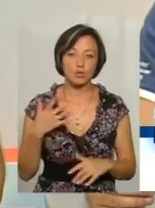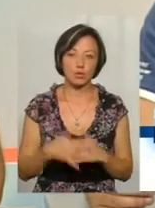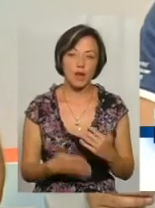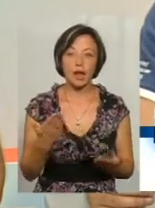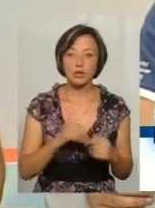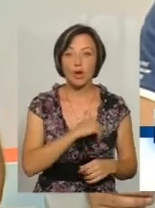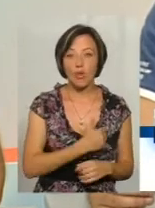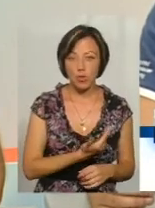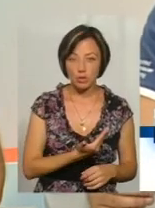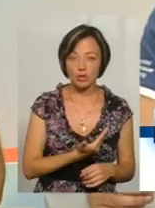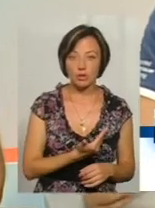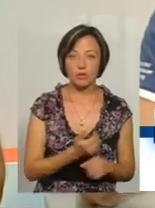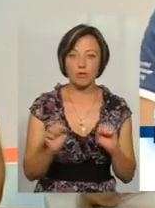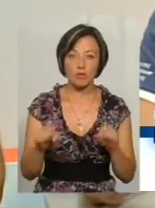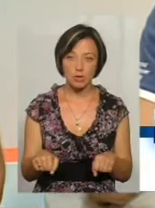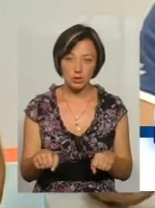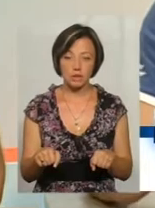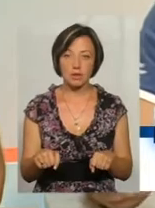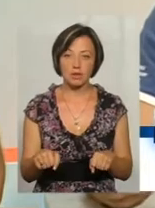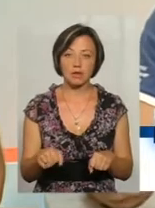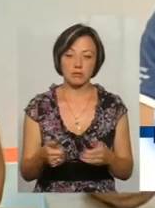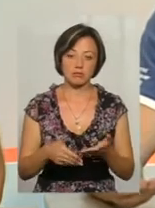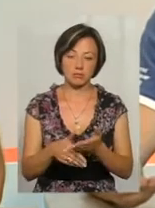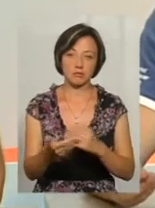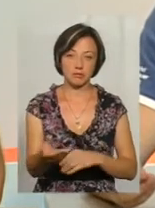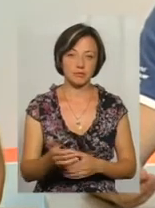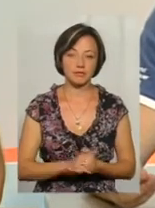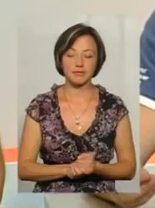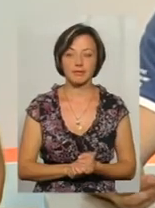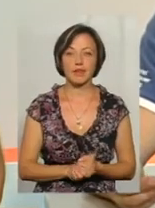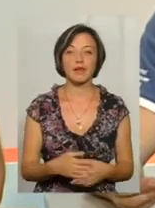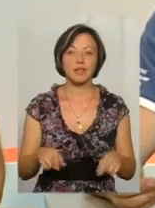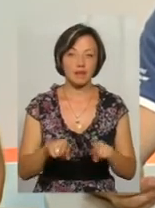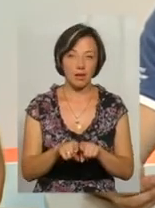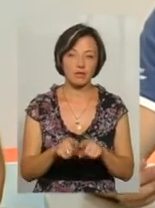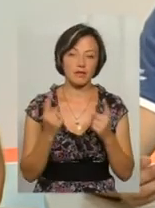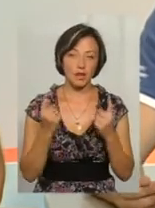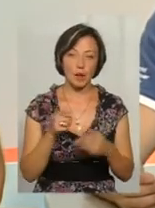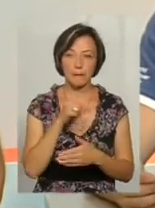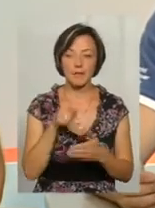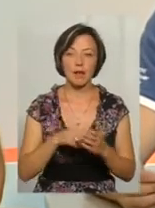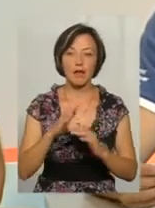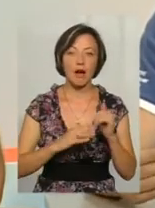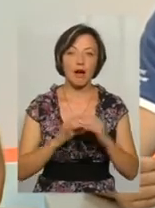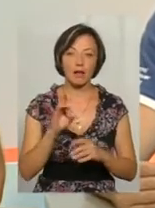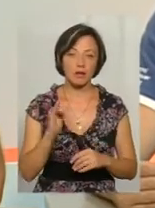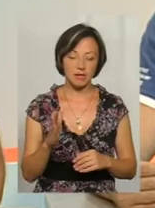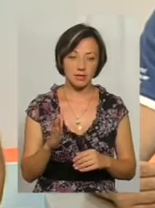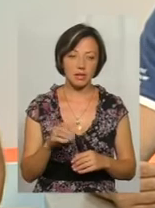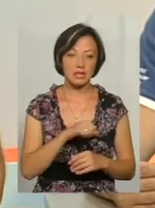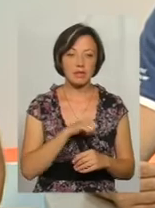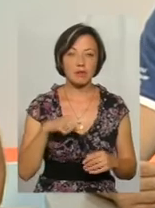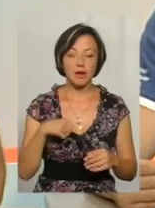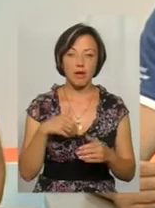Якщо захоче, тобто можна протягнути руку допомоги. Тому що також велике питання кадрів, як і в самих